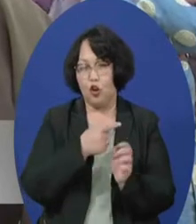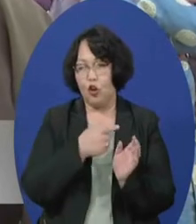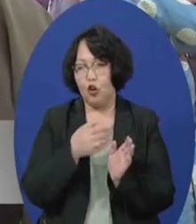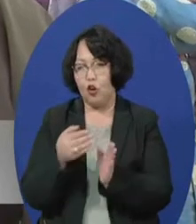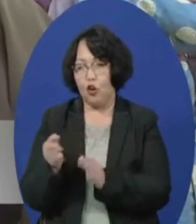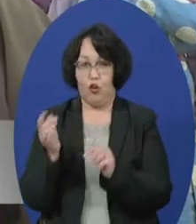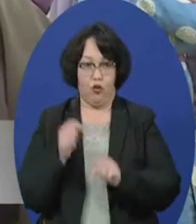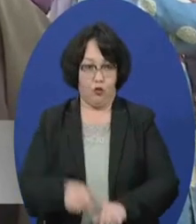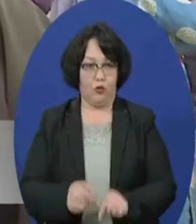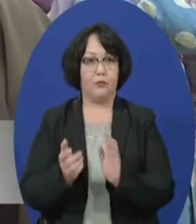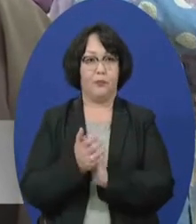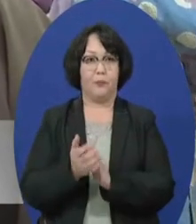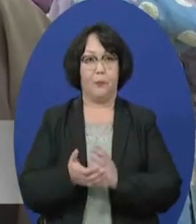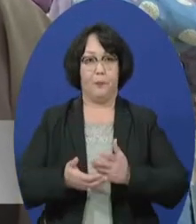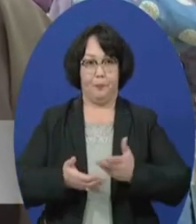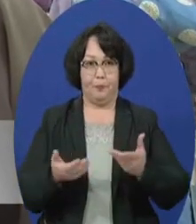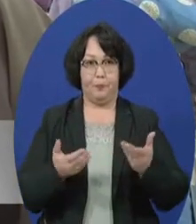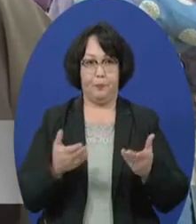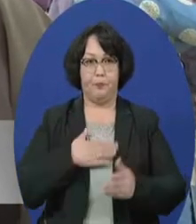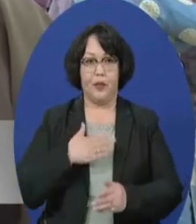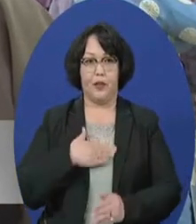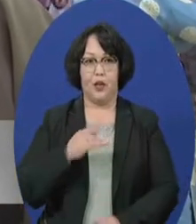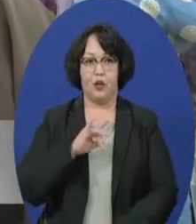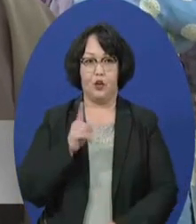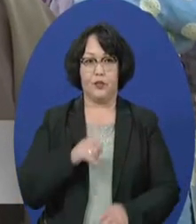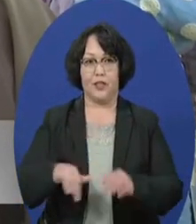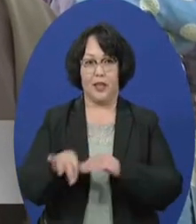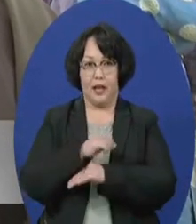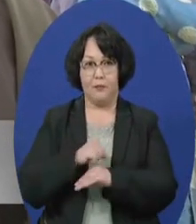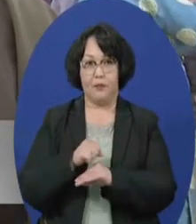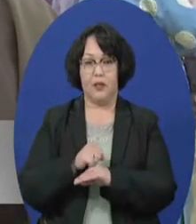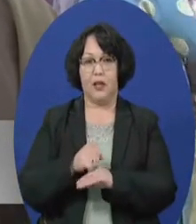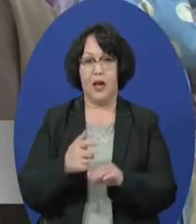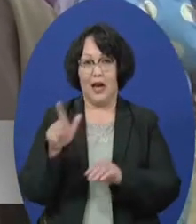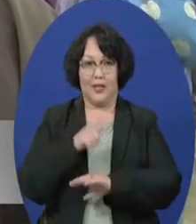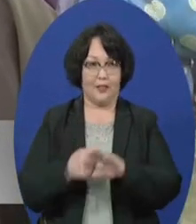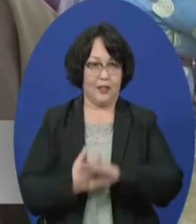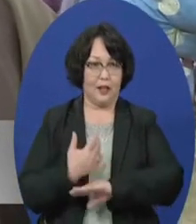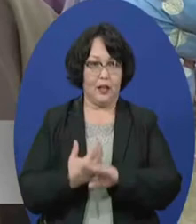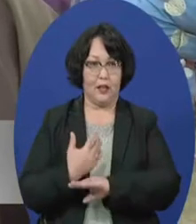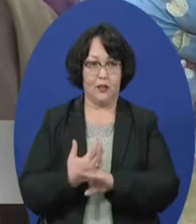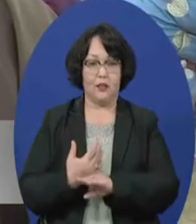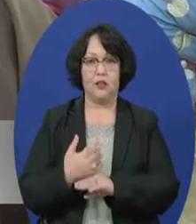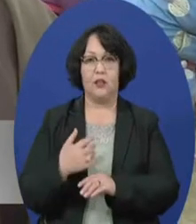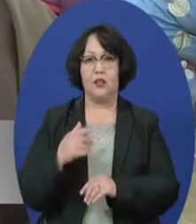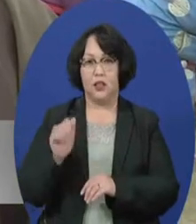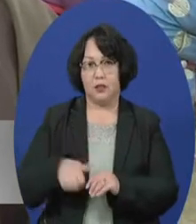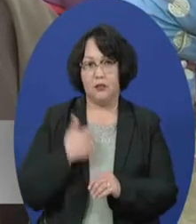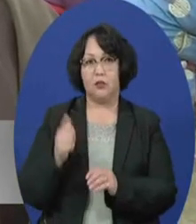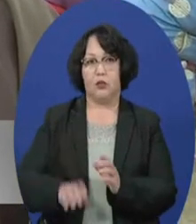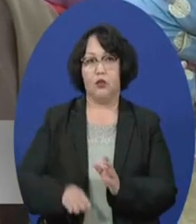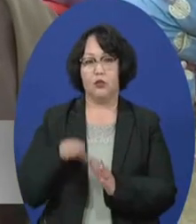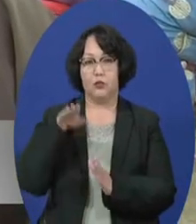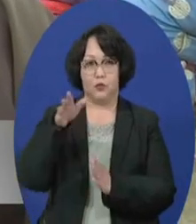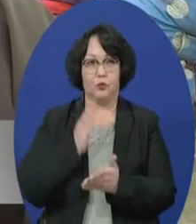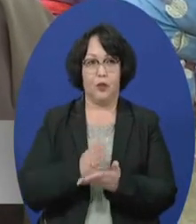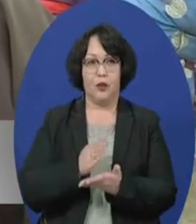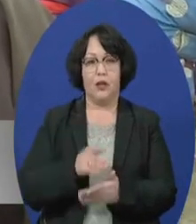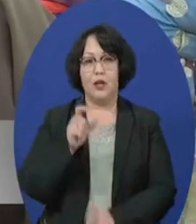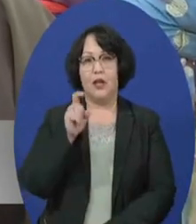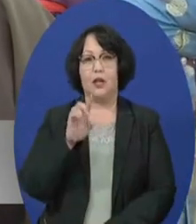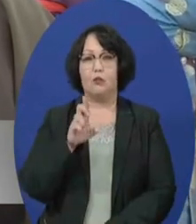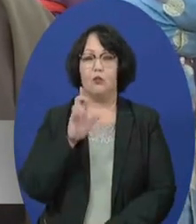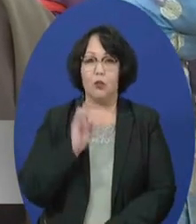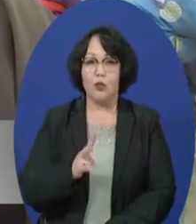өнөөдөр эхлэн гартуулж байна. Манай Хөсгөл аймагт газар тариалан бас эрчимтэй хөгжиж байгаа. За түүний дотор Эрдэнэ